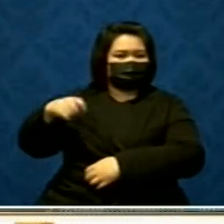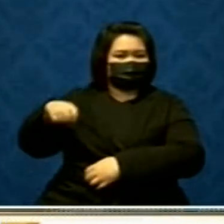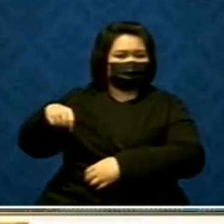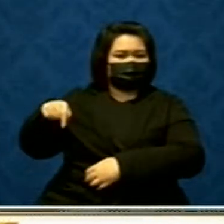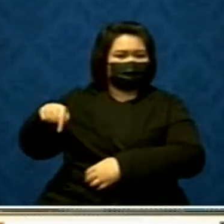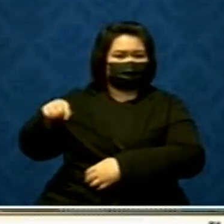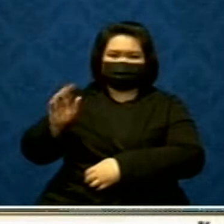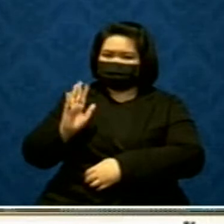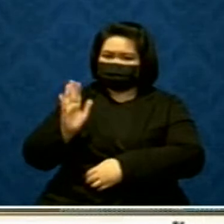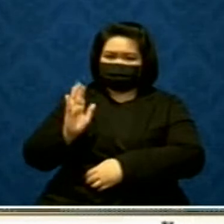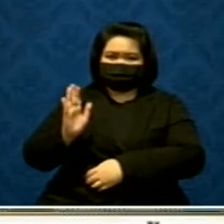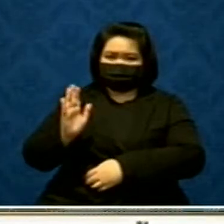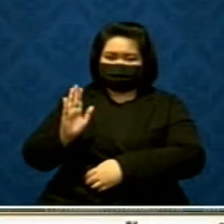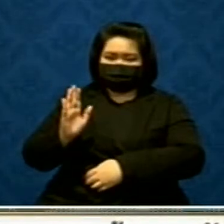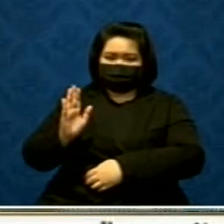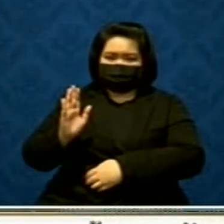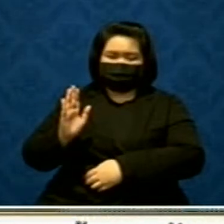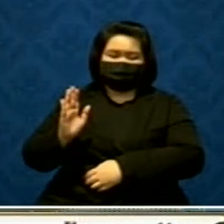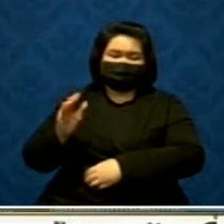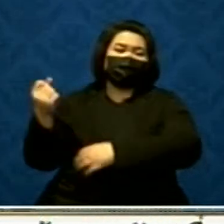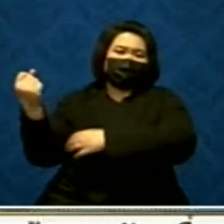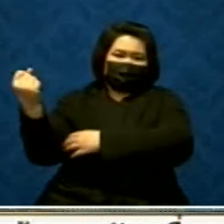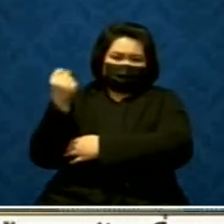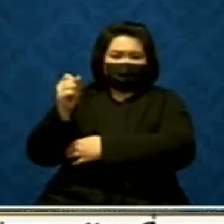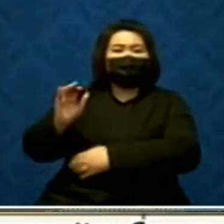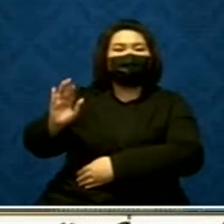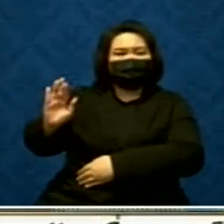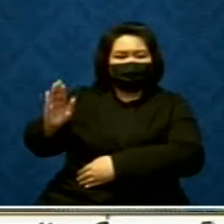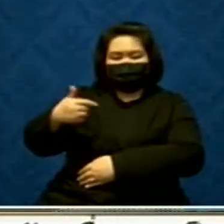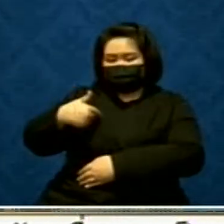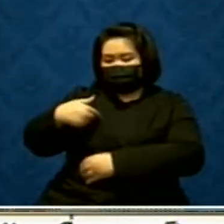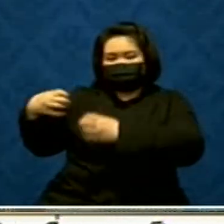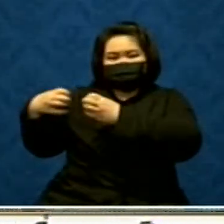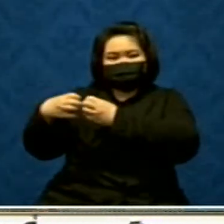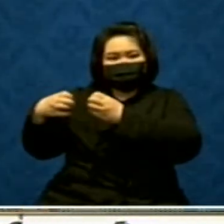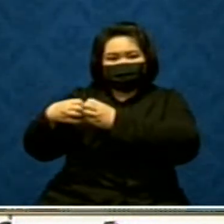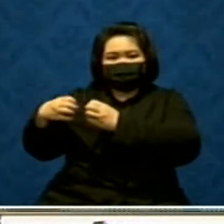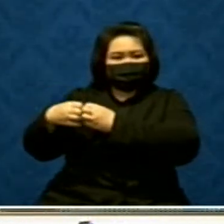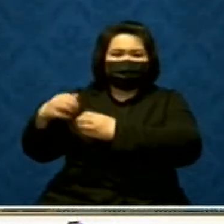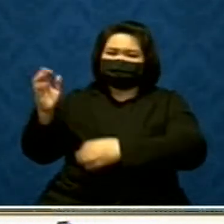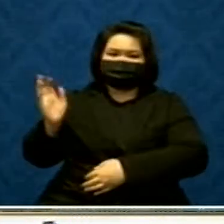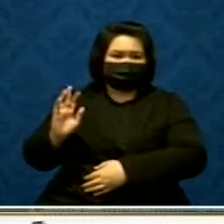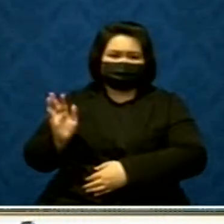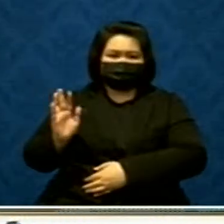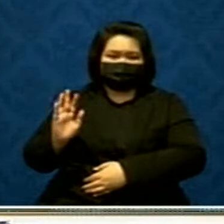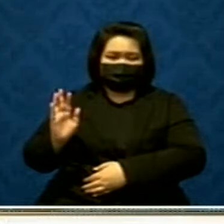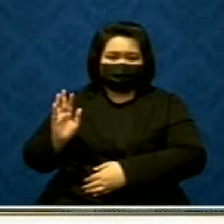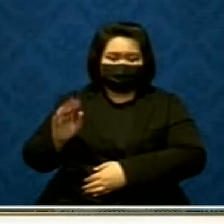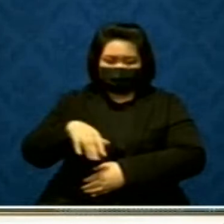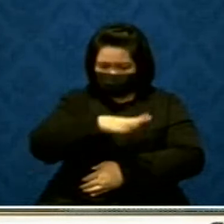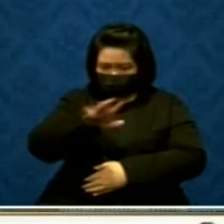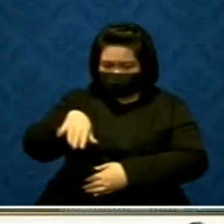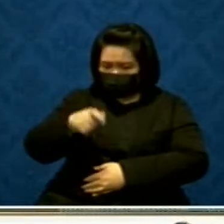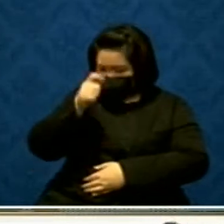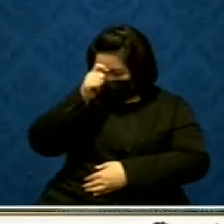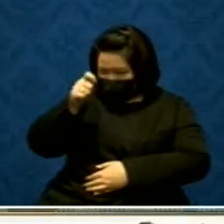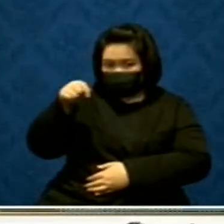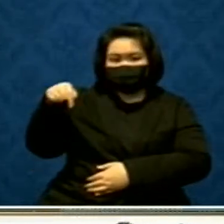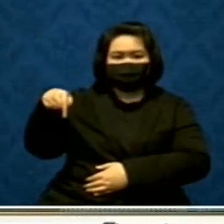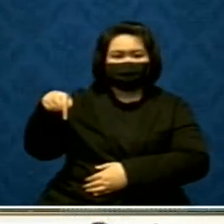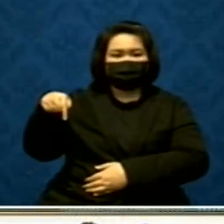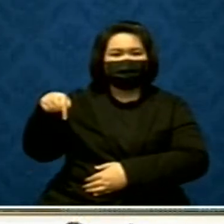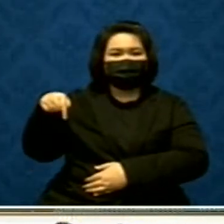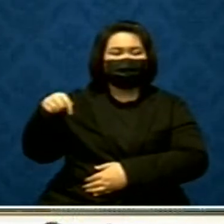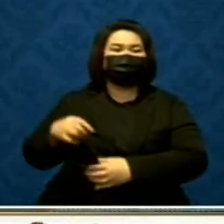าจสุ่มเสี่ยงต่อการละเมิดอำนาจศาลนะครับซึ่งผมคิดว่าทุกท่านเนี่ยต้องให้ความรบต่อกระบวนการยุติธรรม